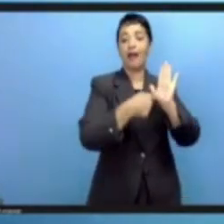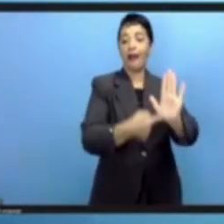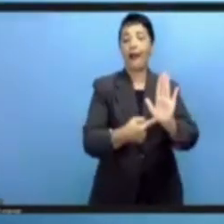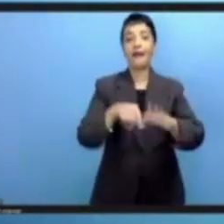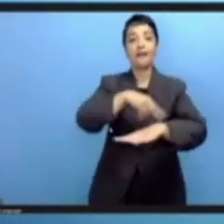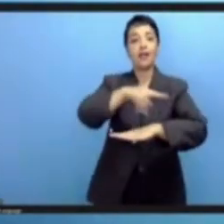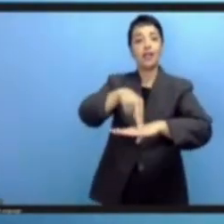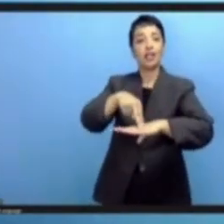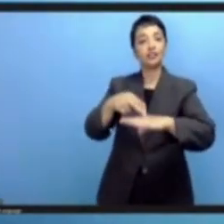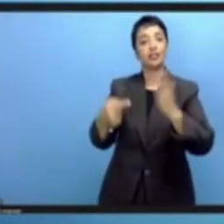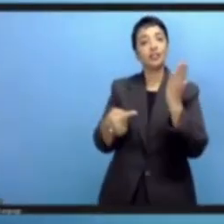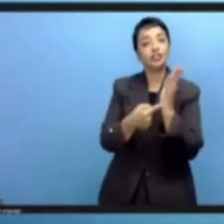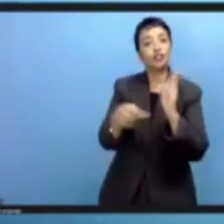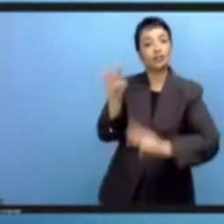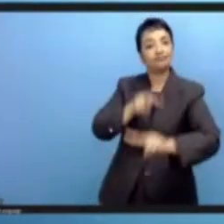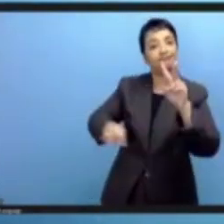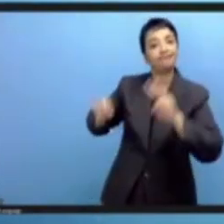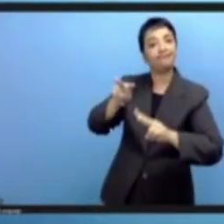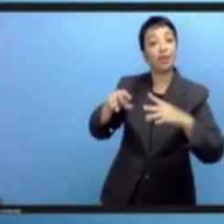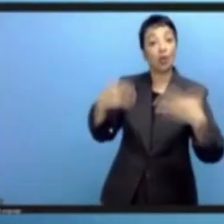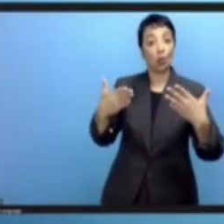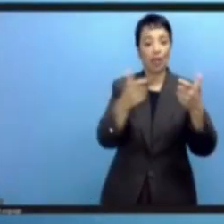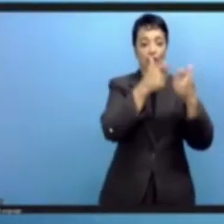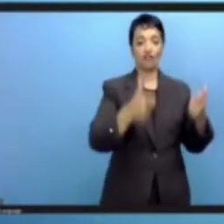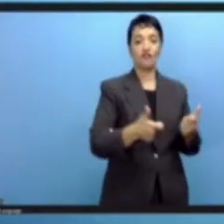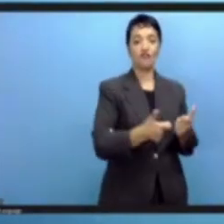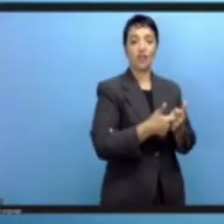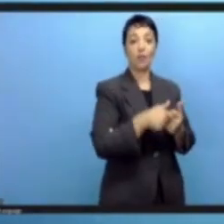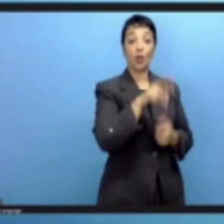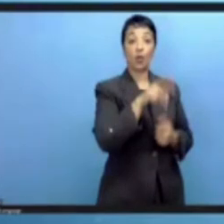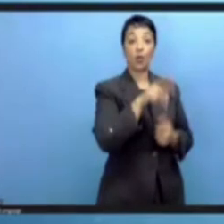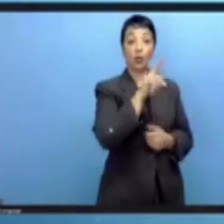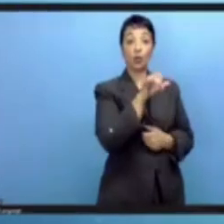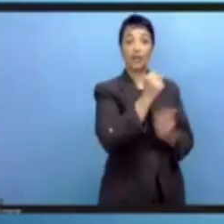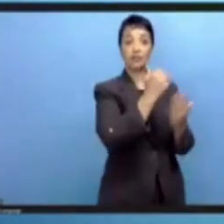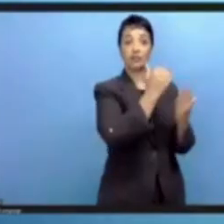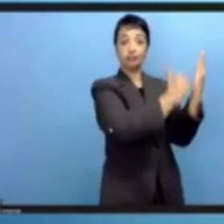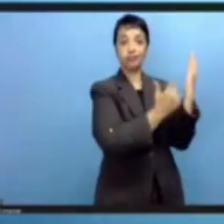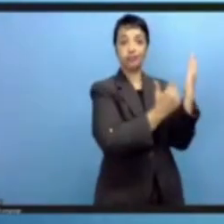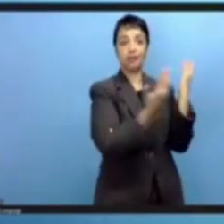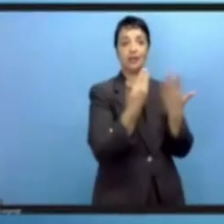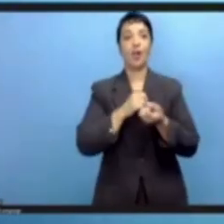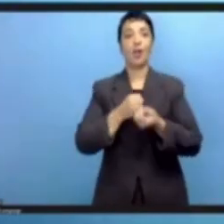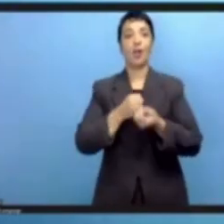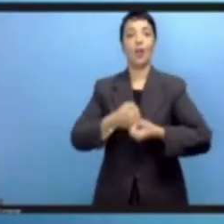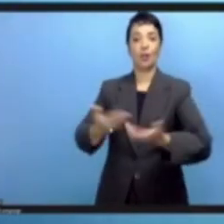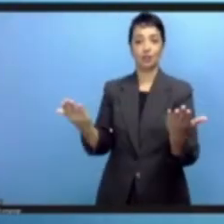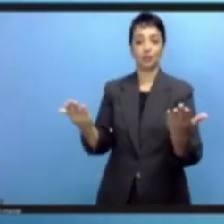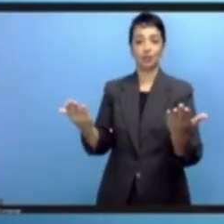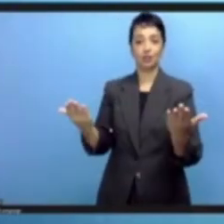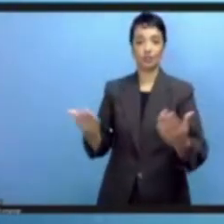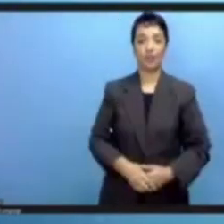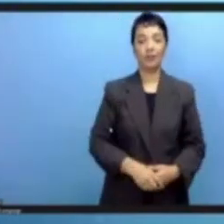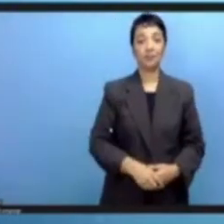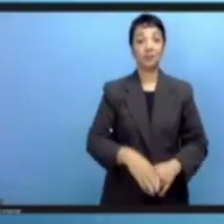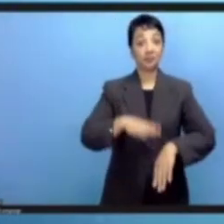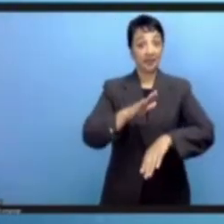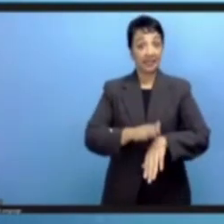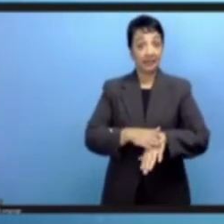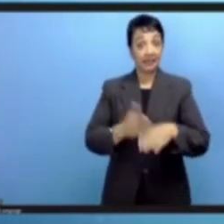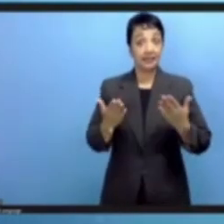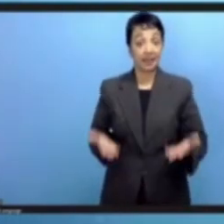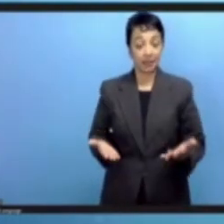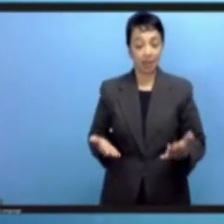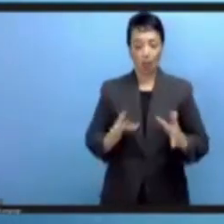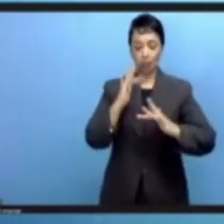son rapport sur une évaluation numérique nationale à travers donc la grille de lecture des indicateurs de